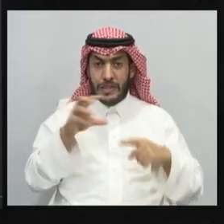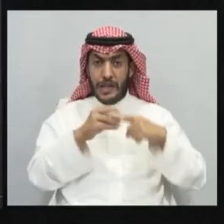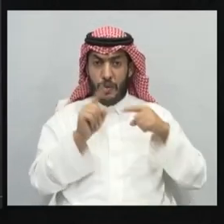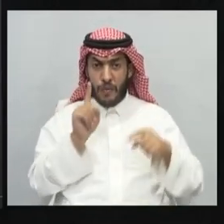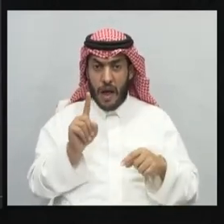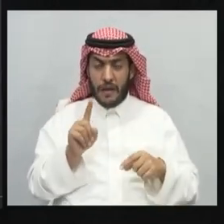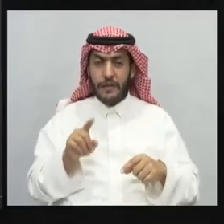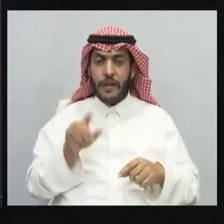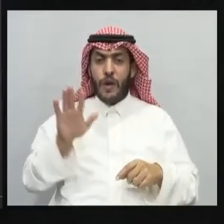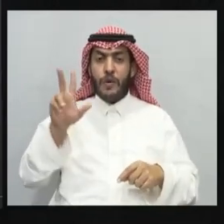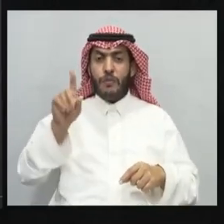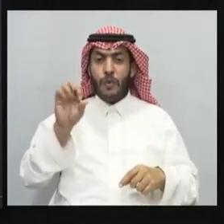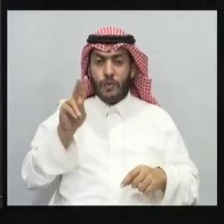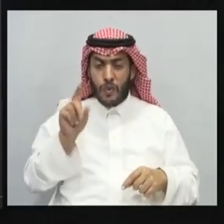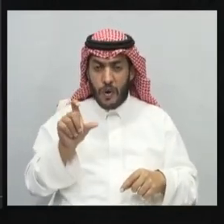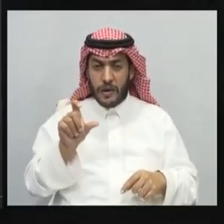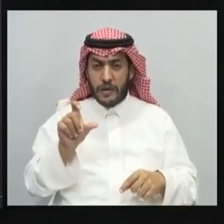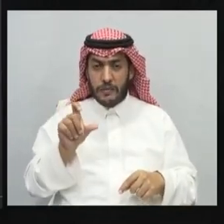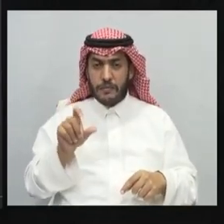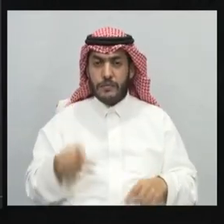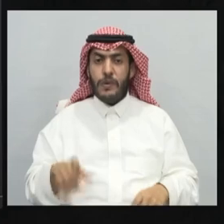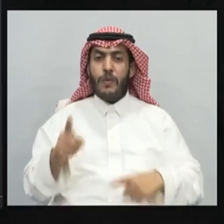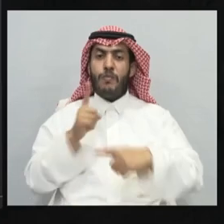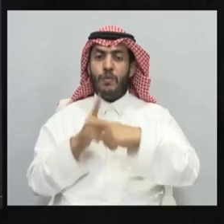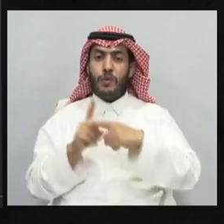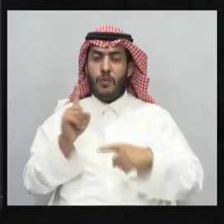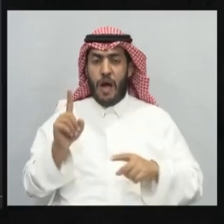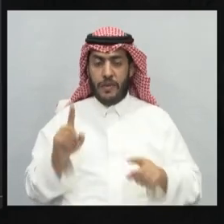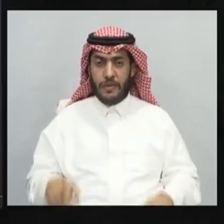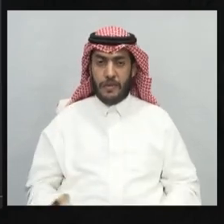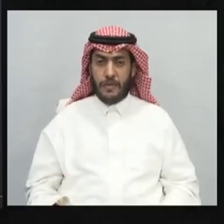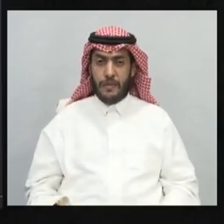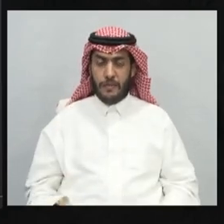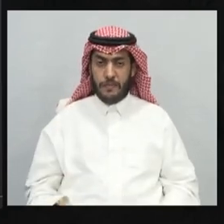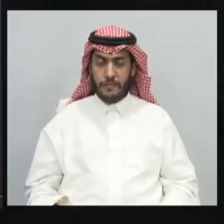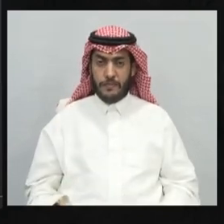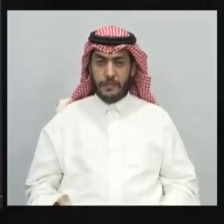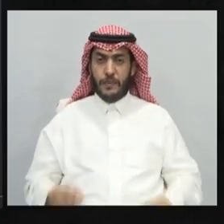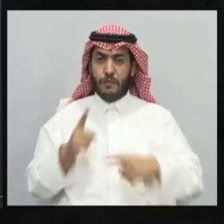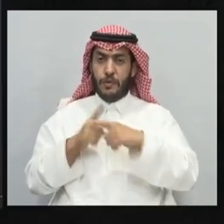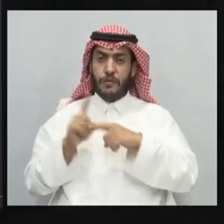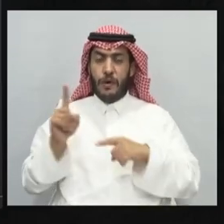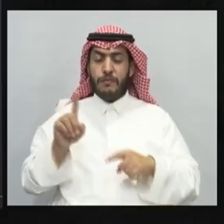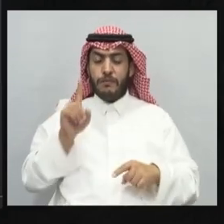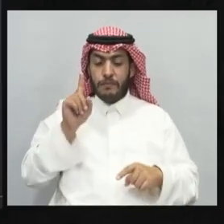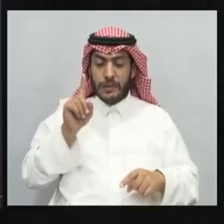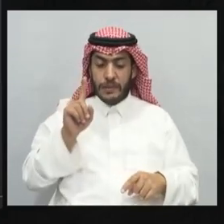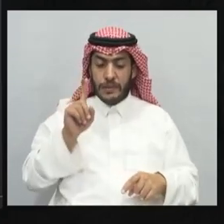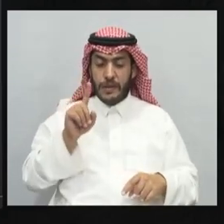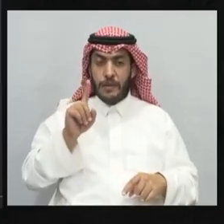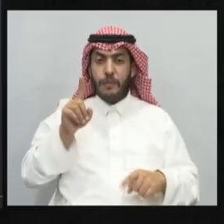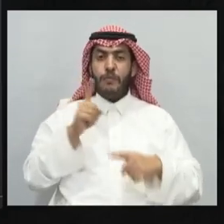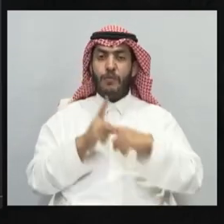واحد فان البروتون بيكون ايش موجب واحد موجب واحد يقول لكنها ايش